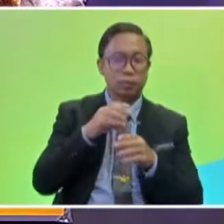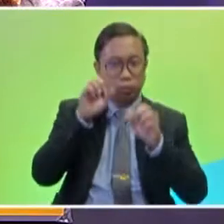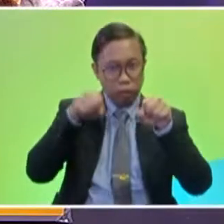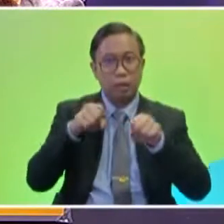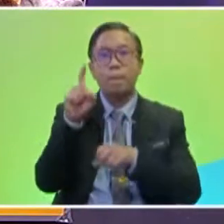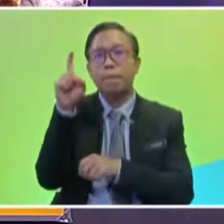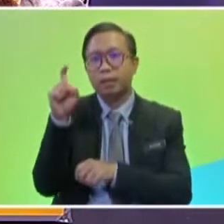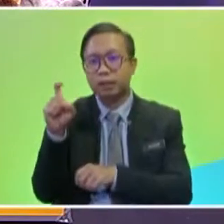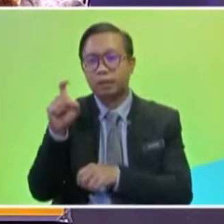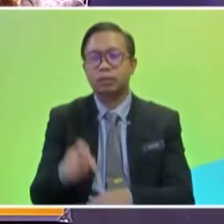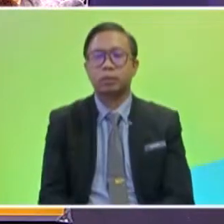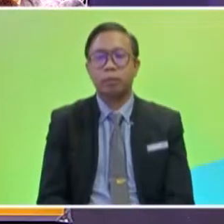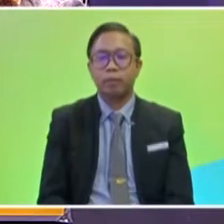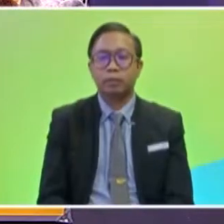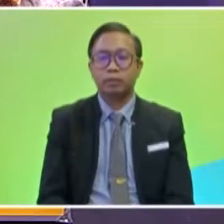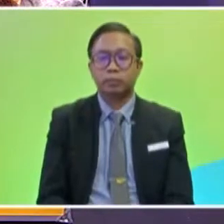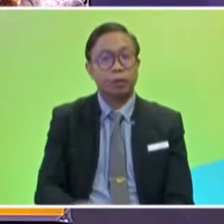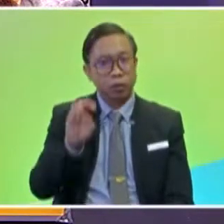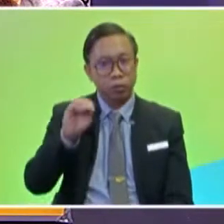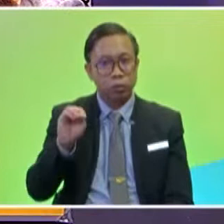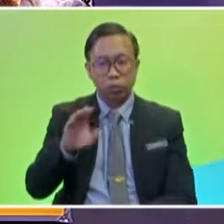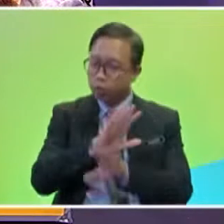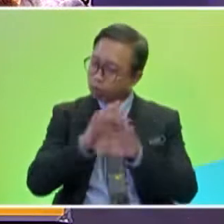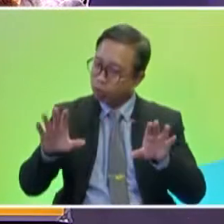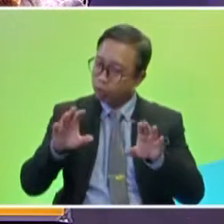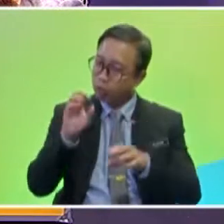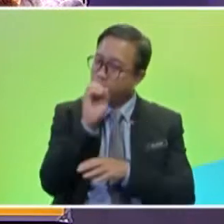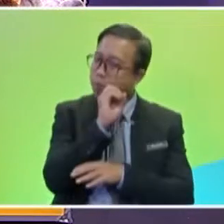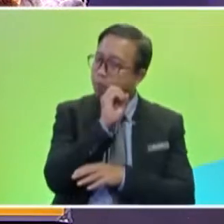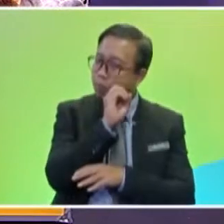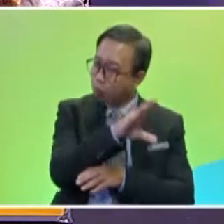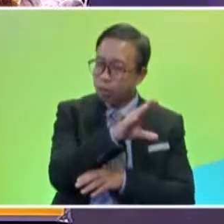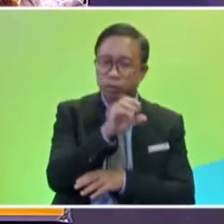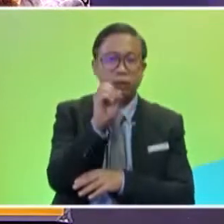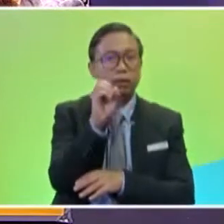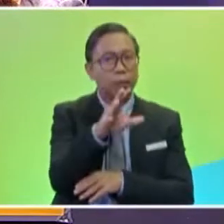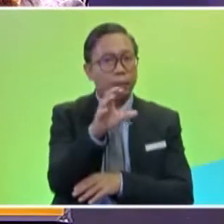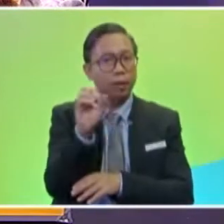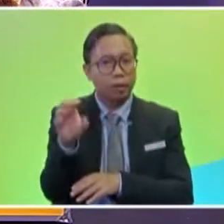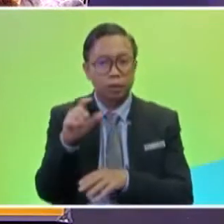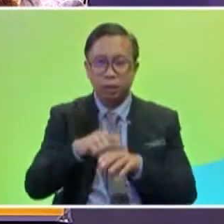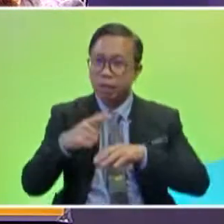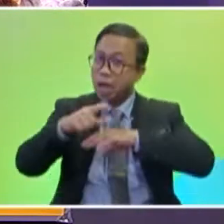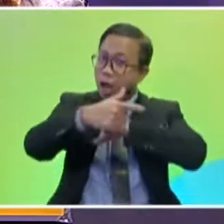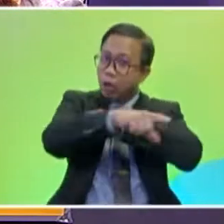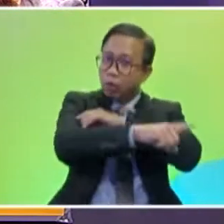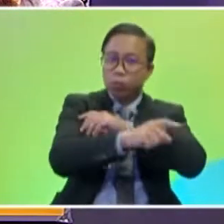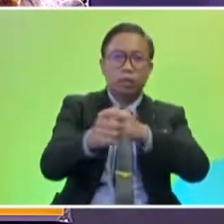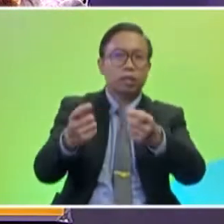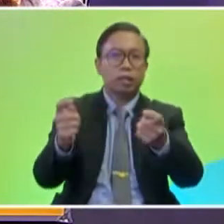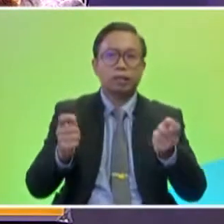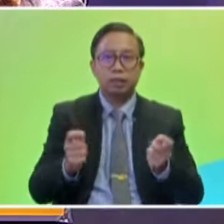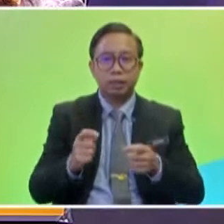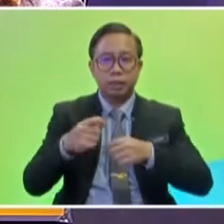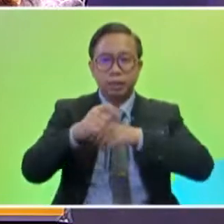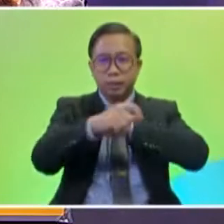senken yang betul woi Jangan buang sampah eh dilalui Sungai dikasihnya kemudian